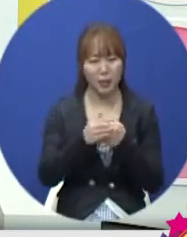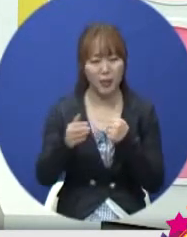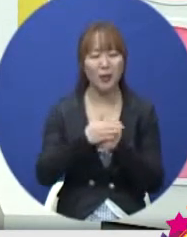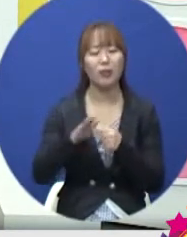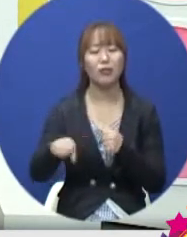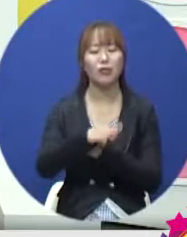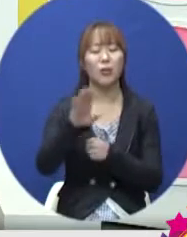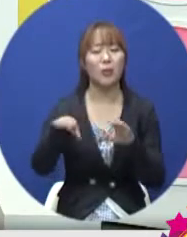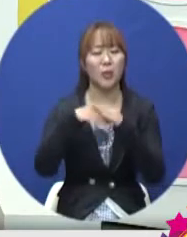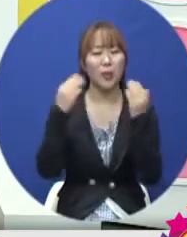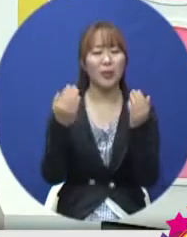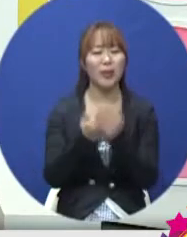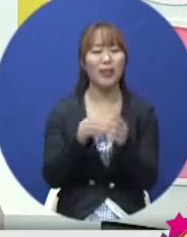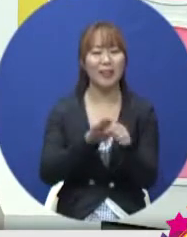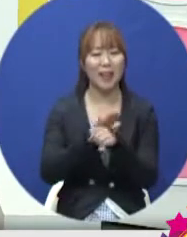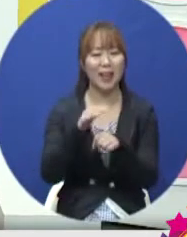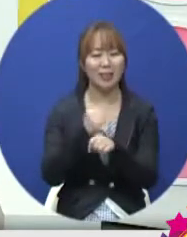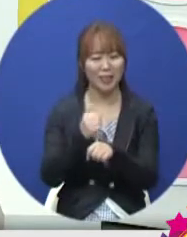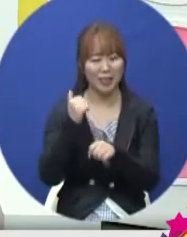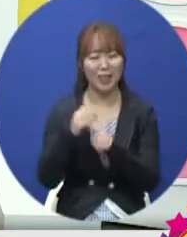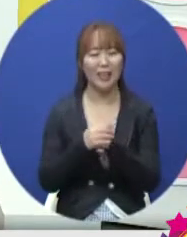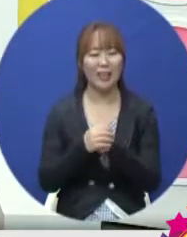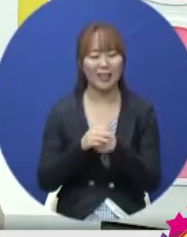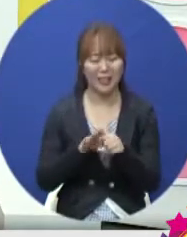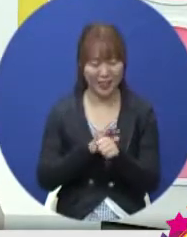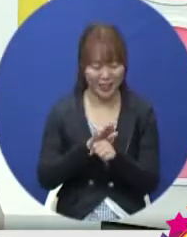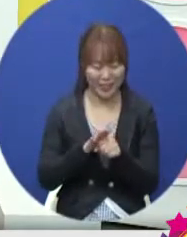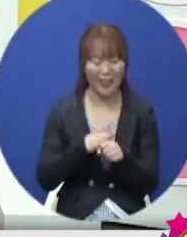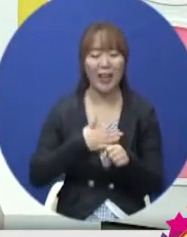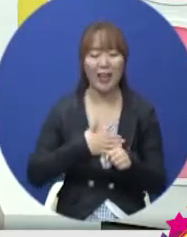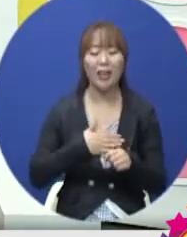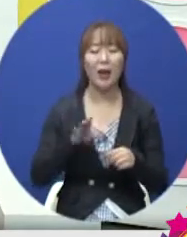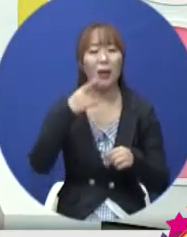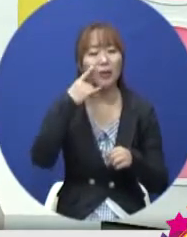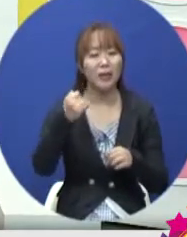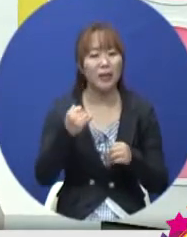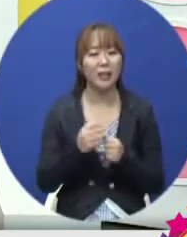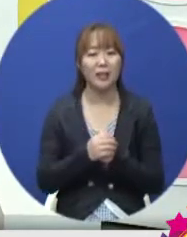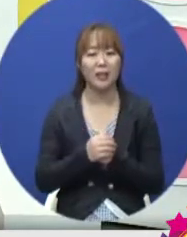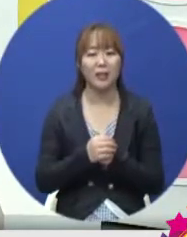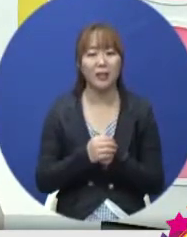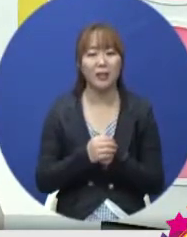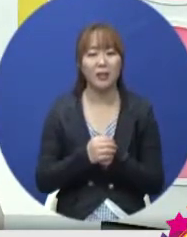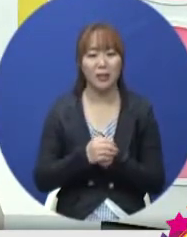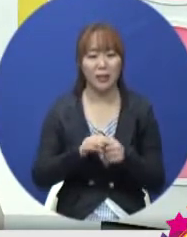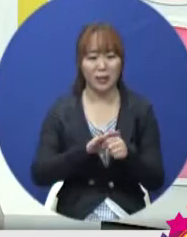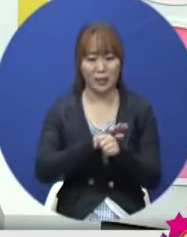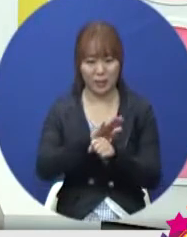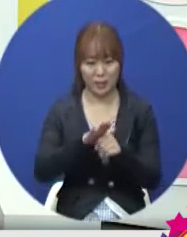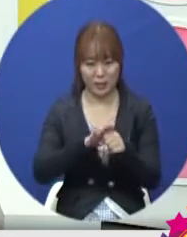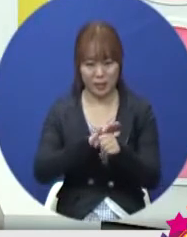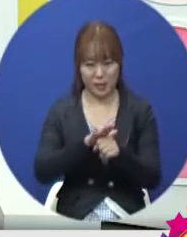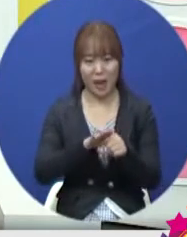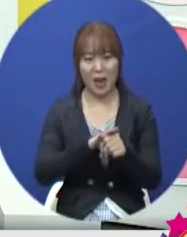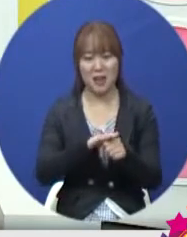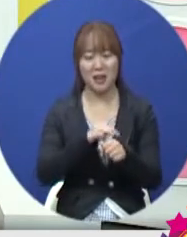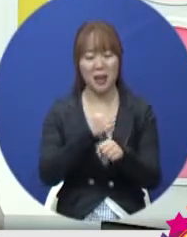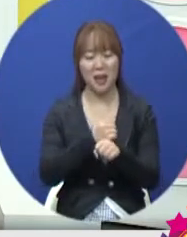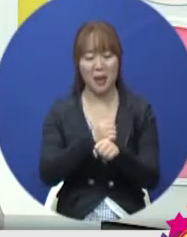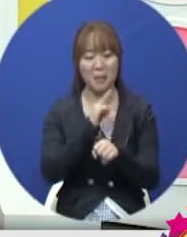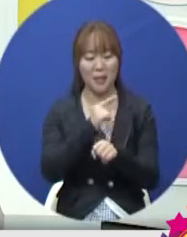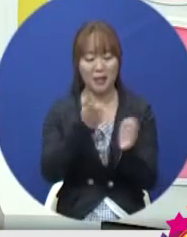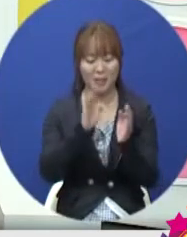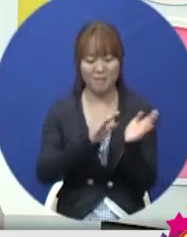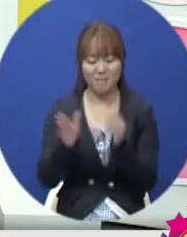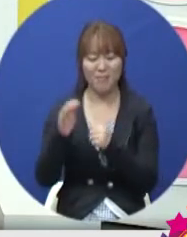우리 모두 다 사랑합시다. 네, 알겠습니다. 사랑합니다. 어머니. 네. 자, 사랑을 할 텐데요.